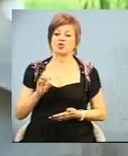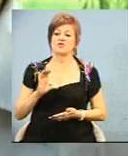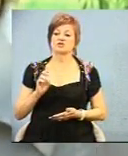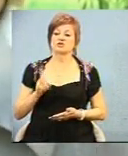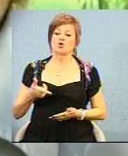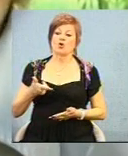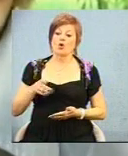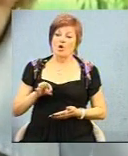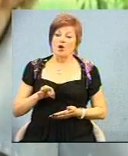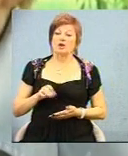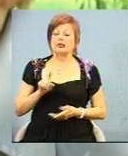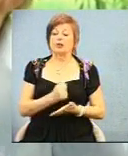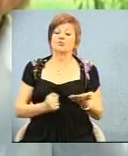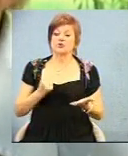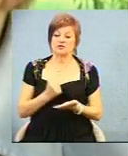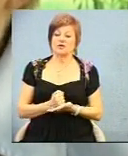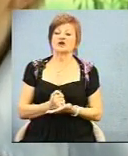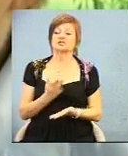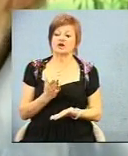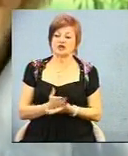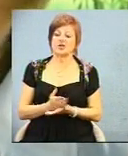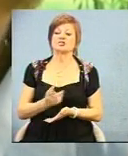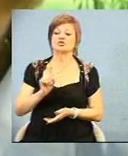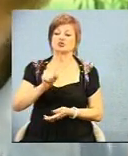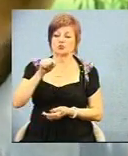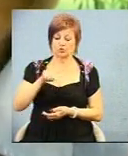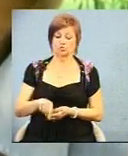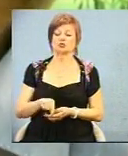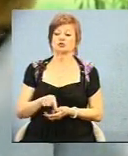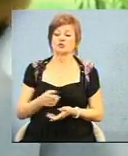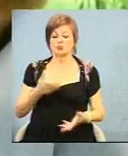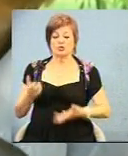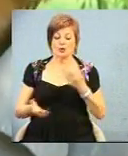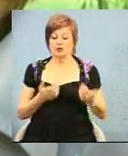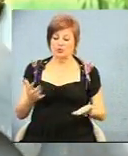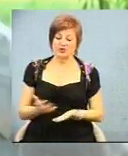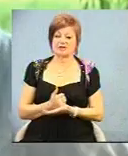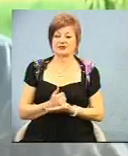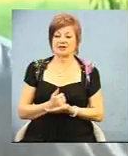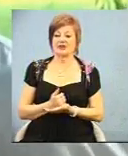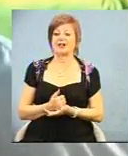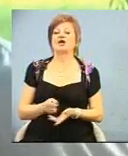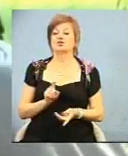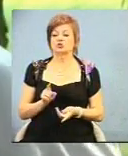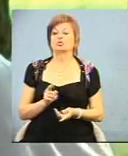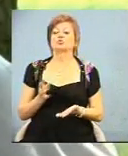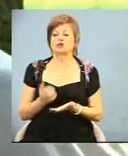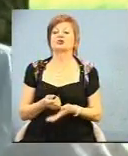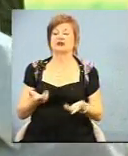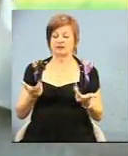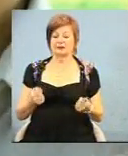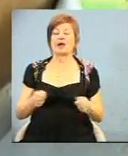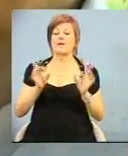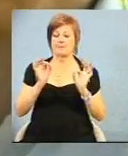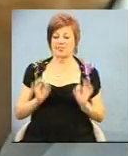звичайно, підтверджує те, що є в писемних джерелах вже археологічно. Або навпаки, археологія дає те, що да, правда, так